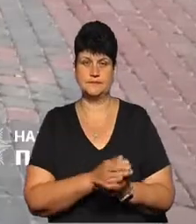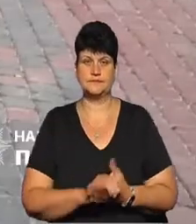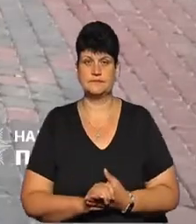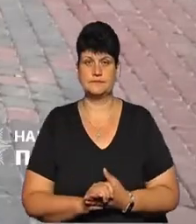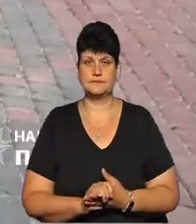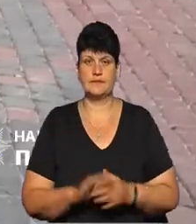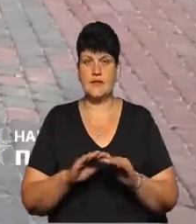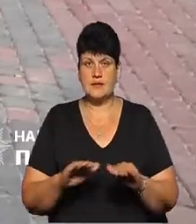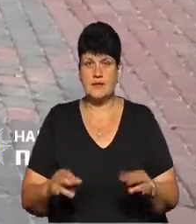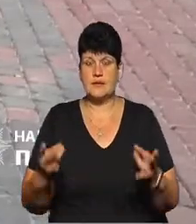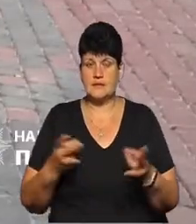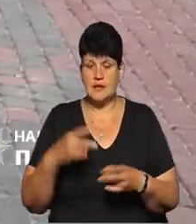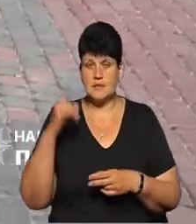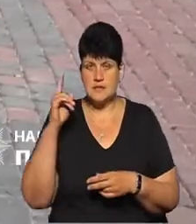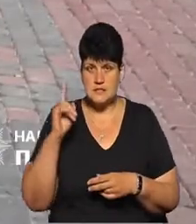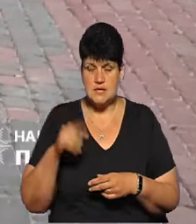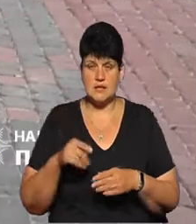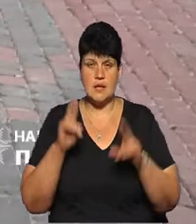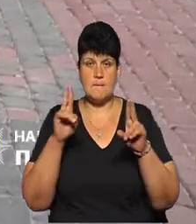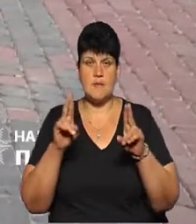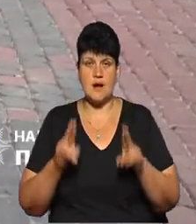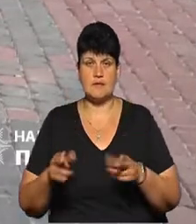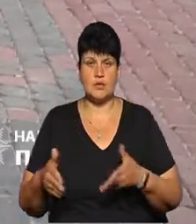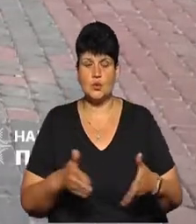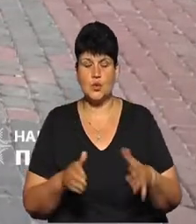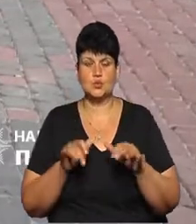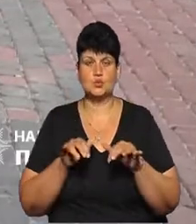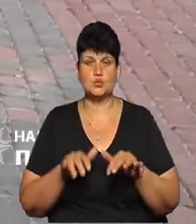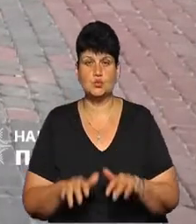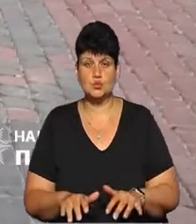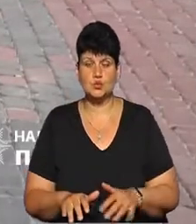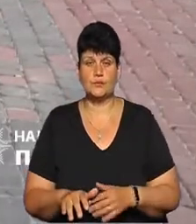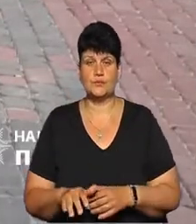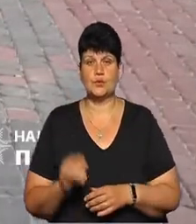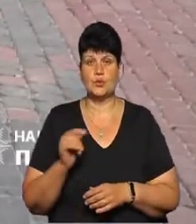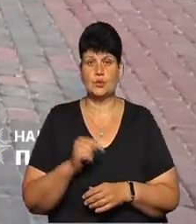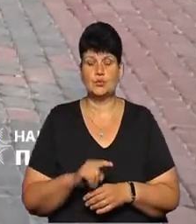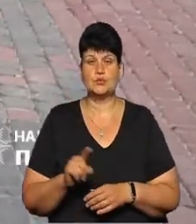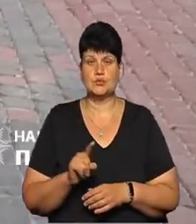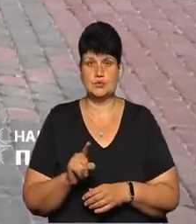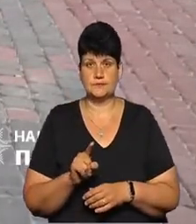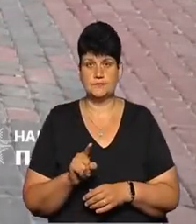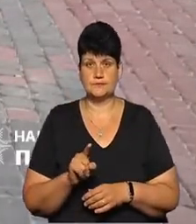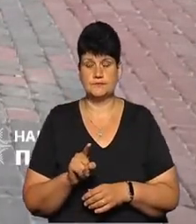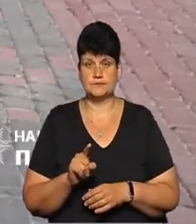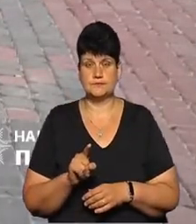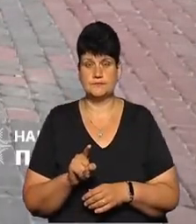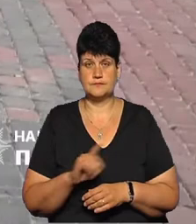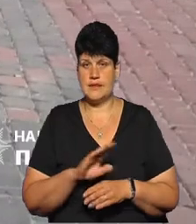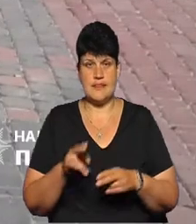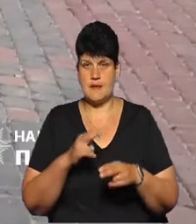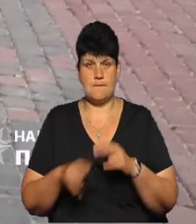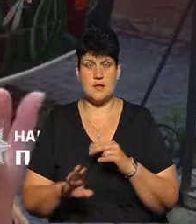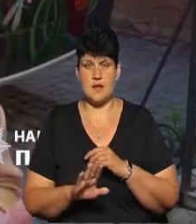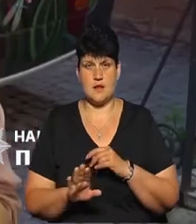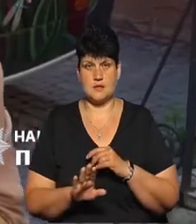знати правила дорожнього руху для того, щоб не потерятися, не